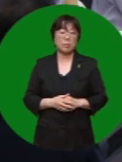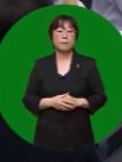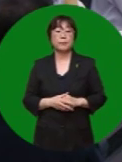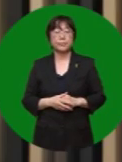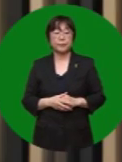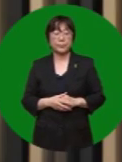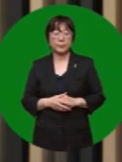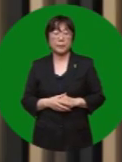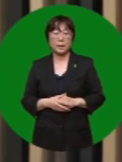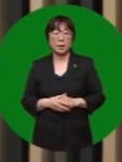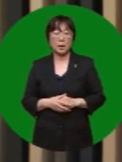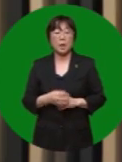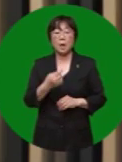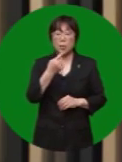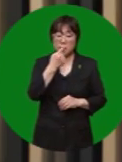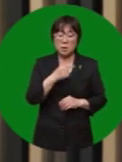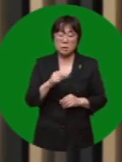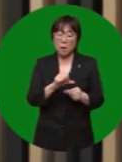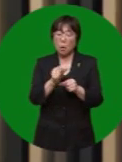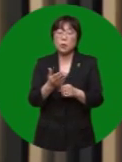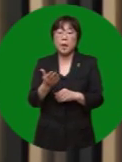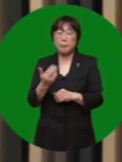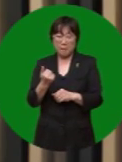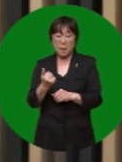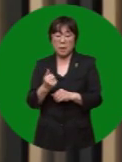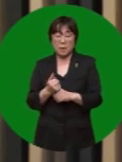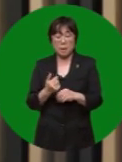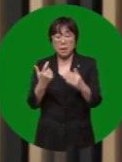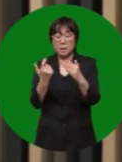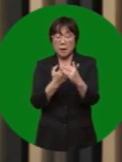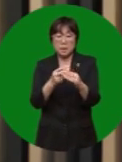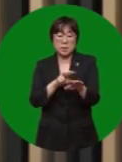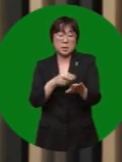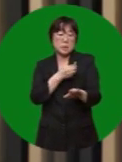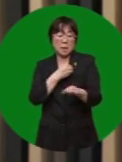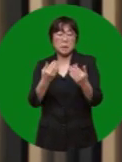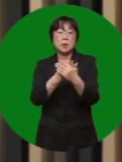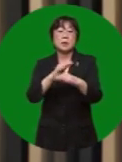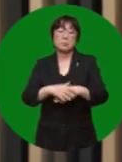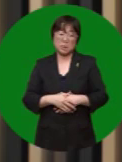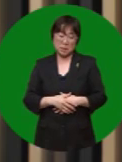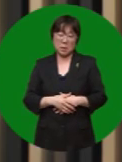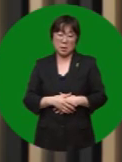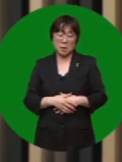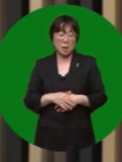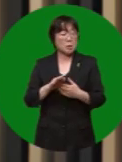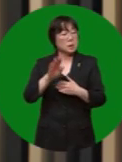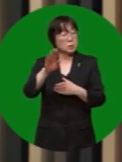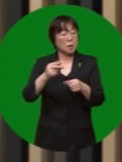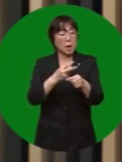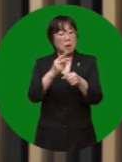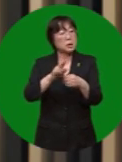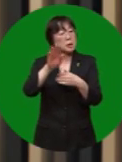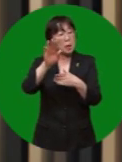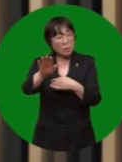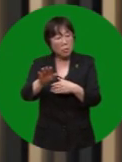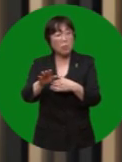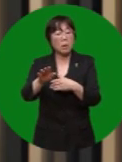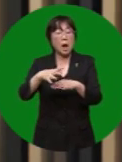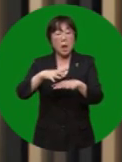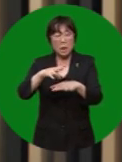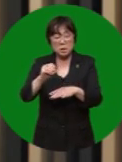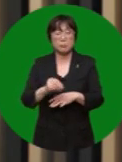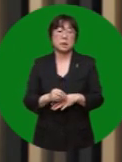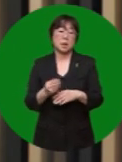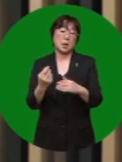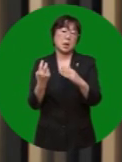います。私は5年ぐらい前に耐震診断員になりました。それから2年ぐらい経ってから初